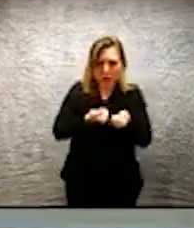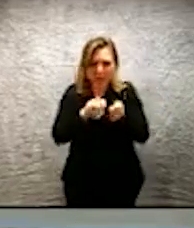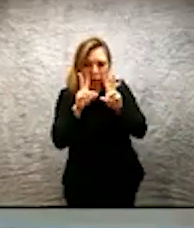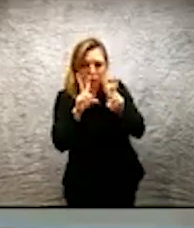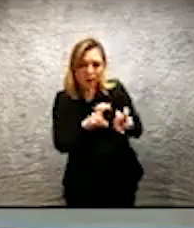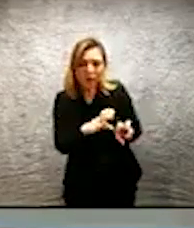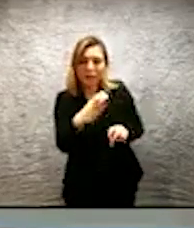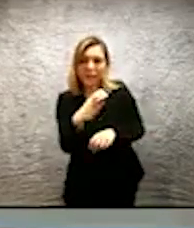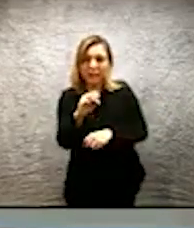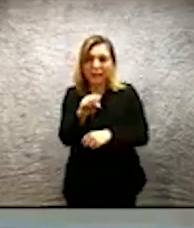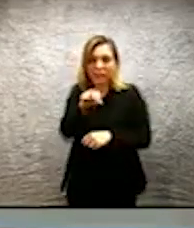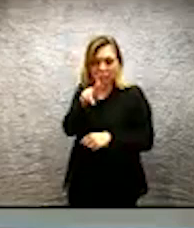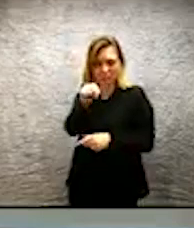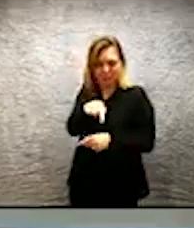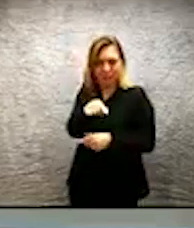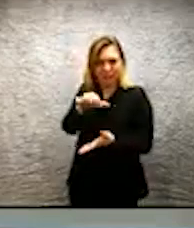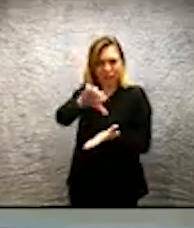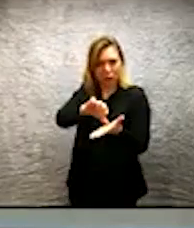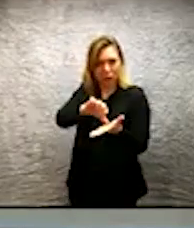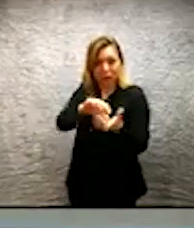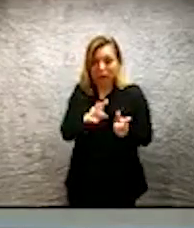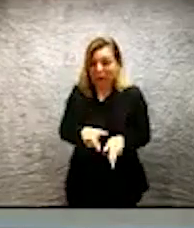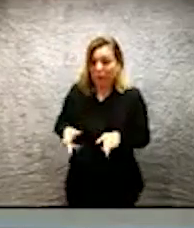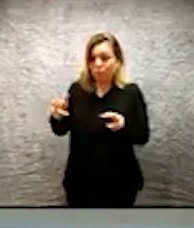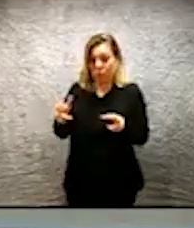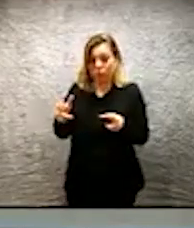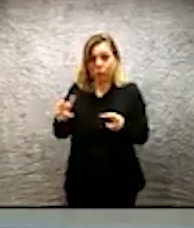puis la délibération suivante, elle,